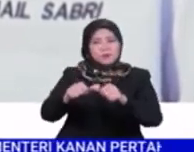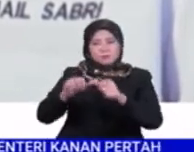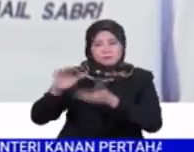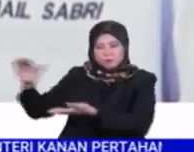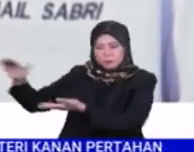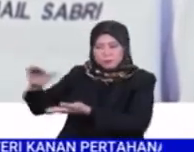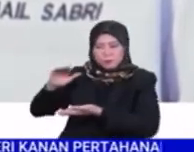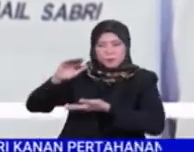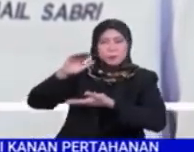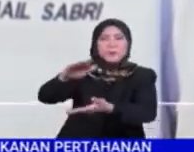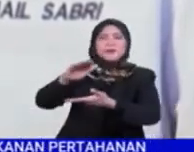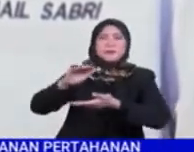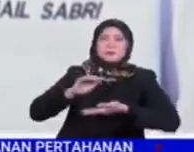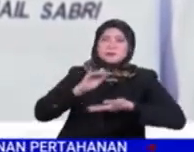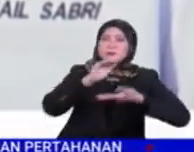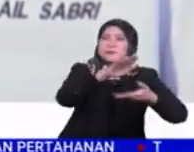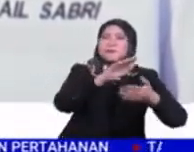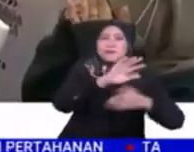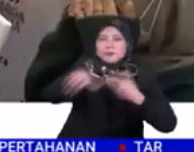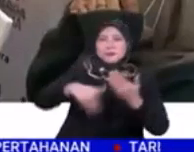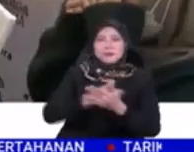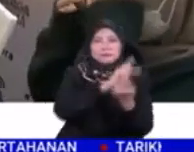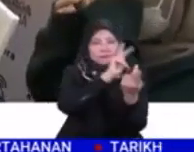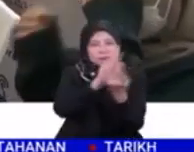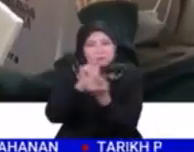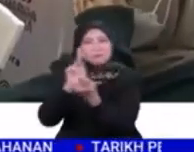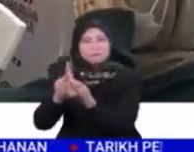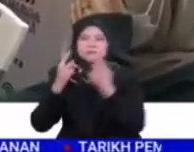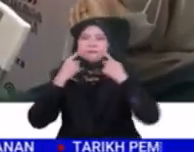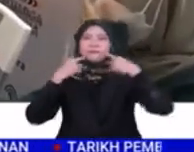ke bawah. Dan saya rasa hasrat telah pun tercapai.